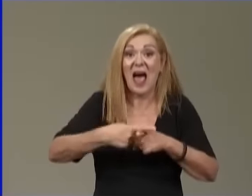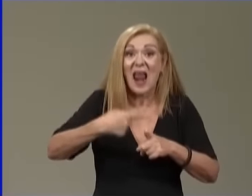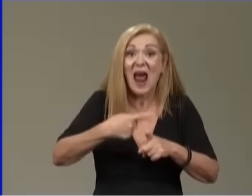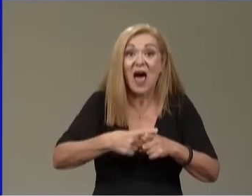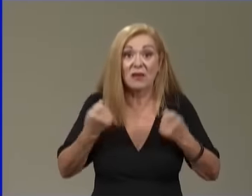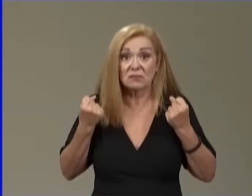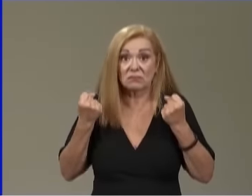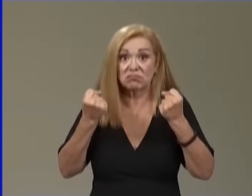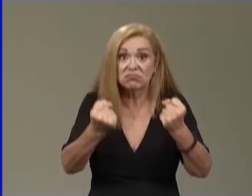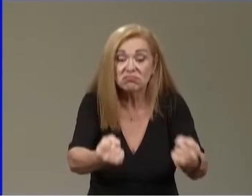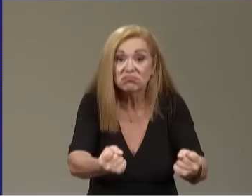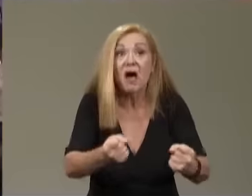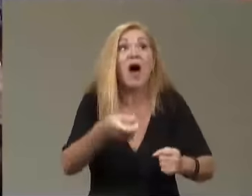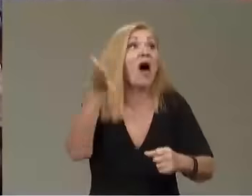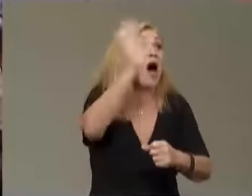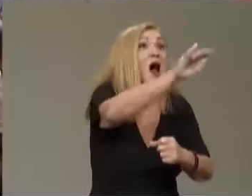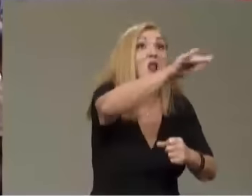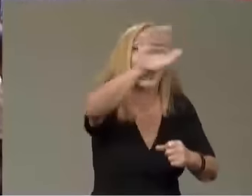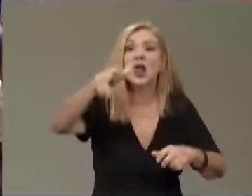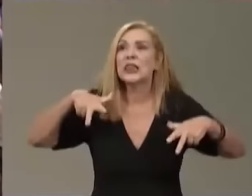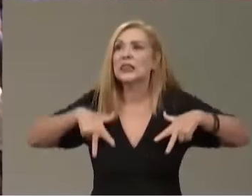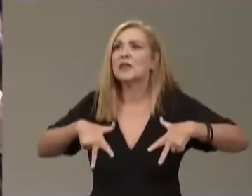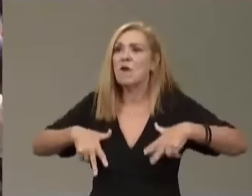της κυβέρνησης.